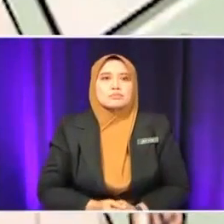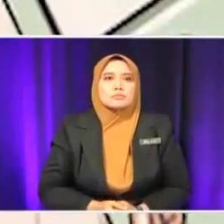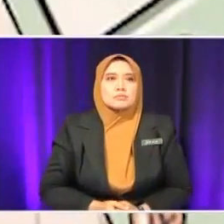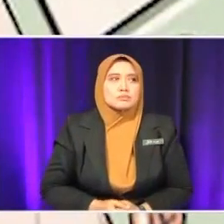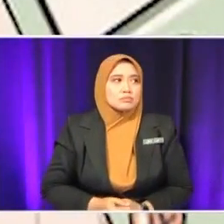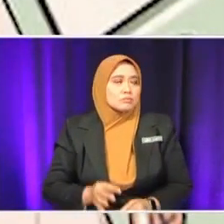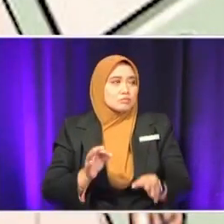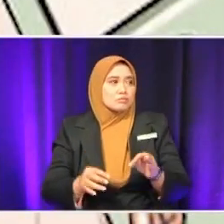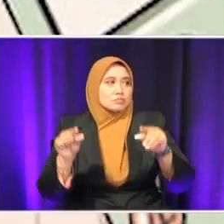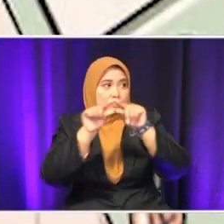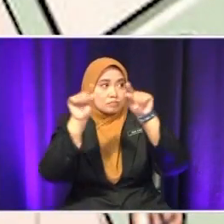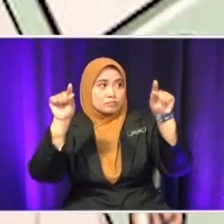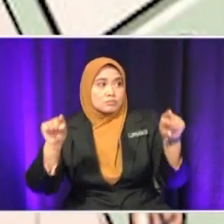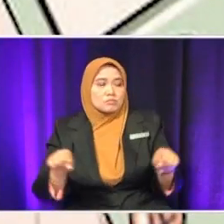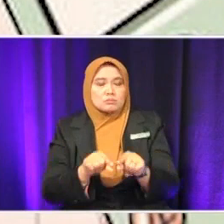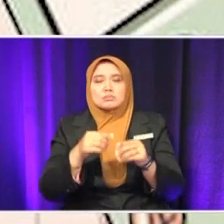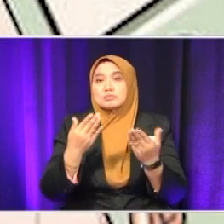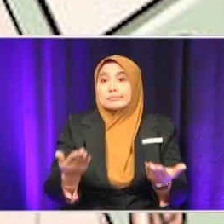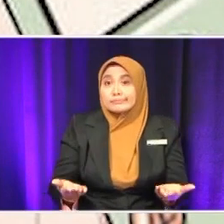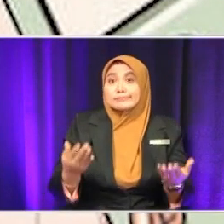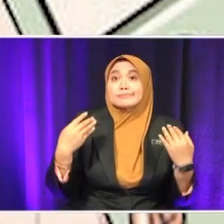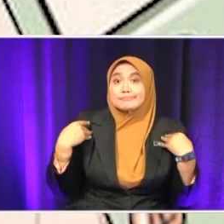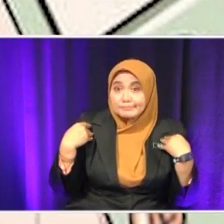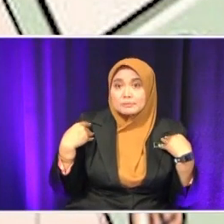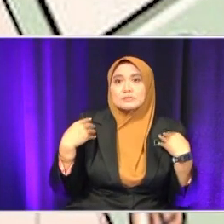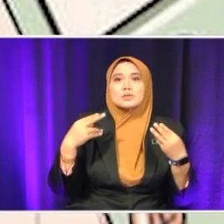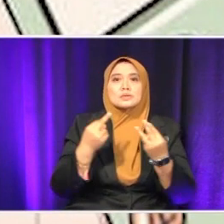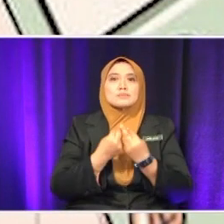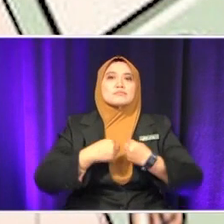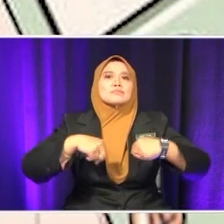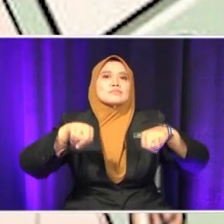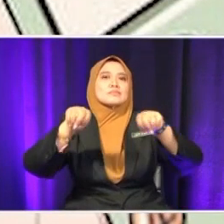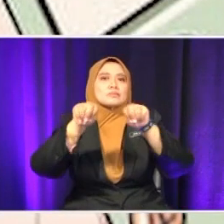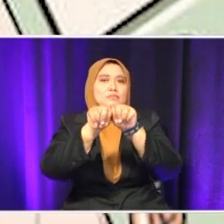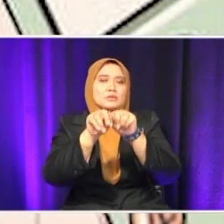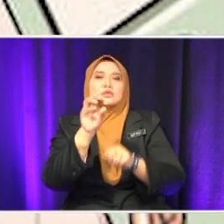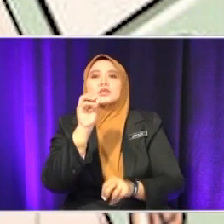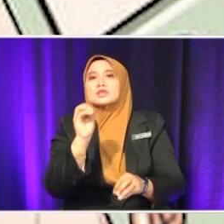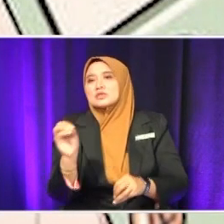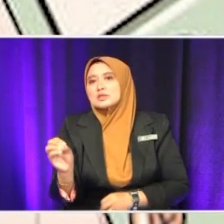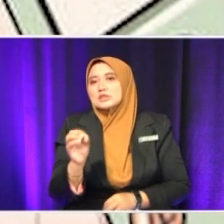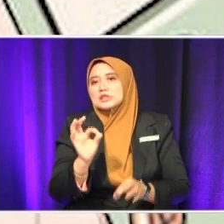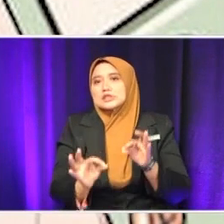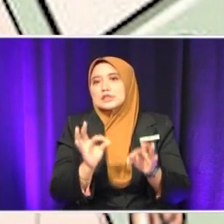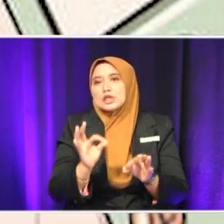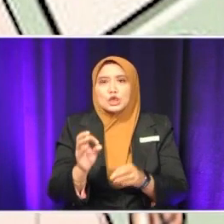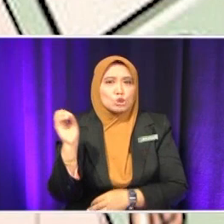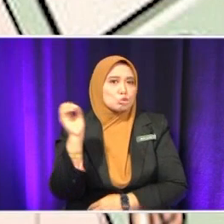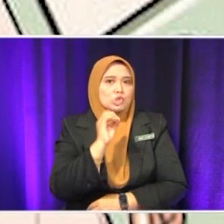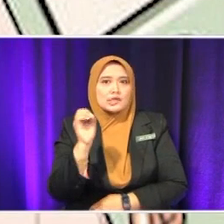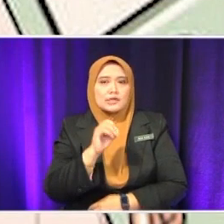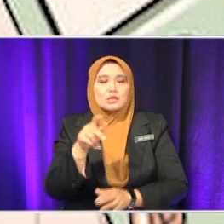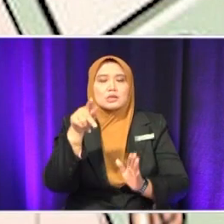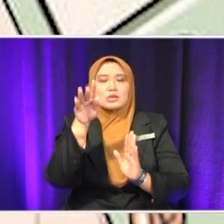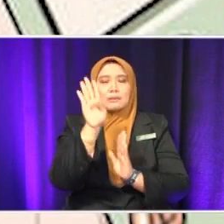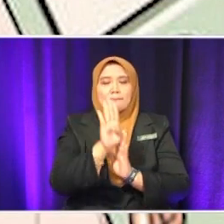Graf berpemberat yang ada nilai. Yang tak berpemberat tak ada nilai. Ya, graf berpemberat yang ada nilai. Macam kat